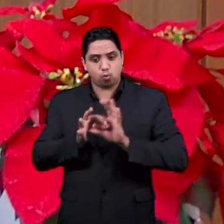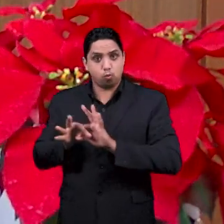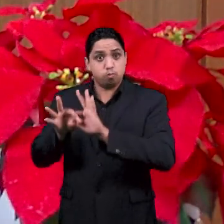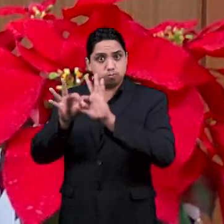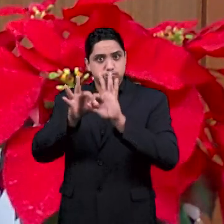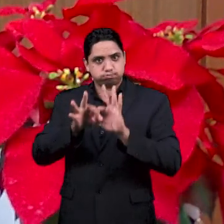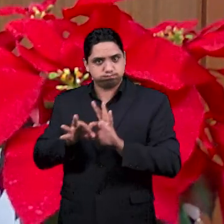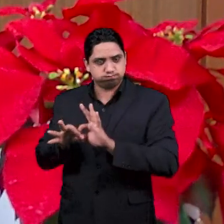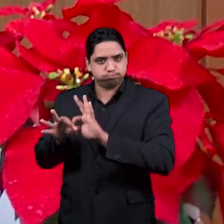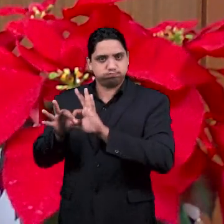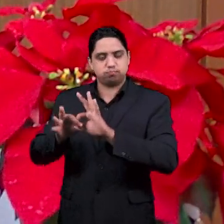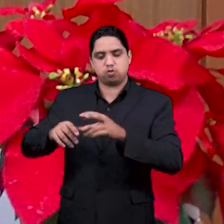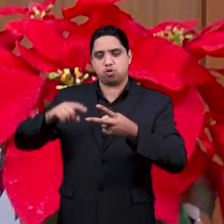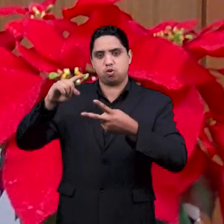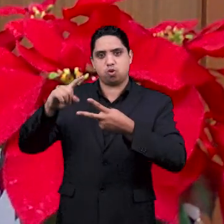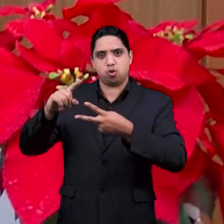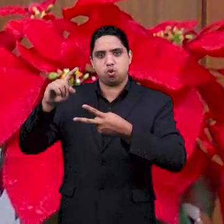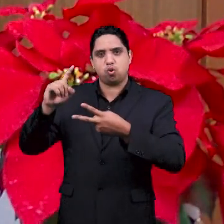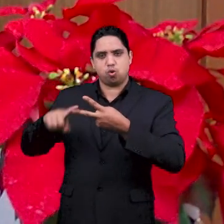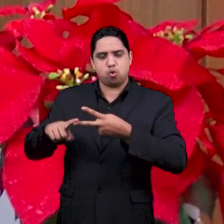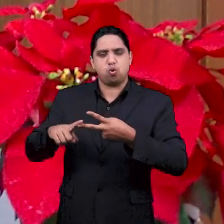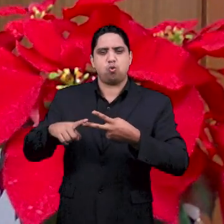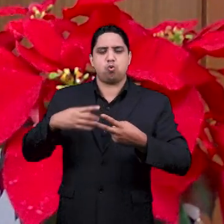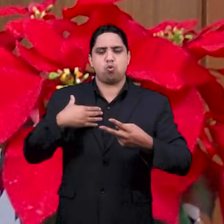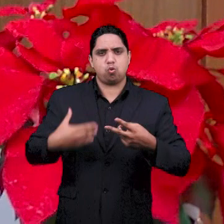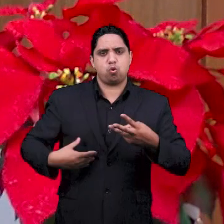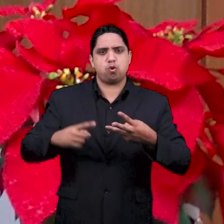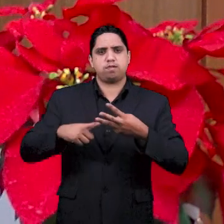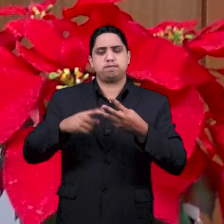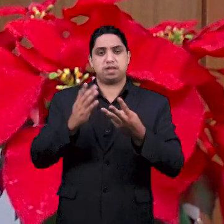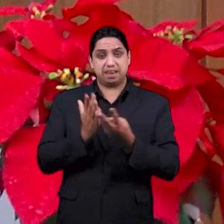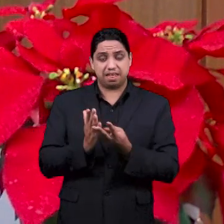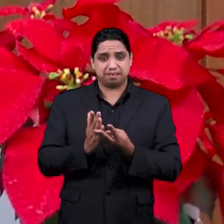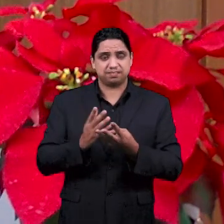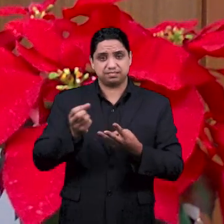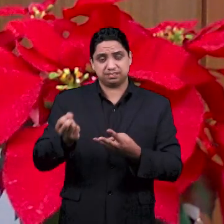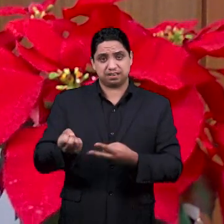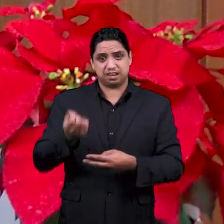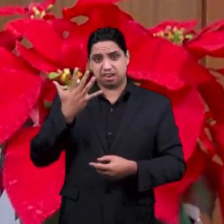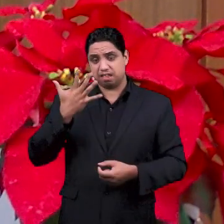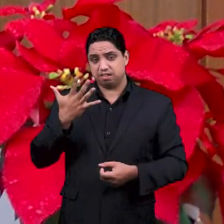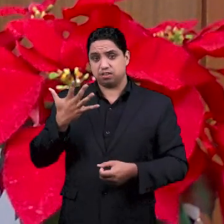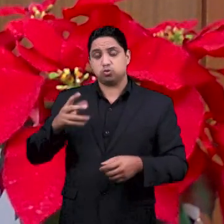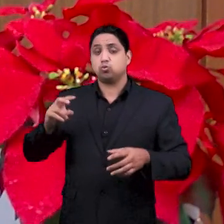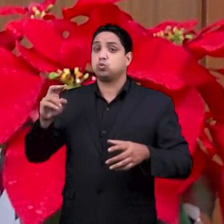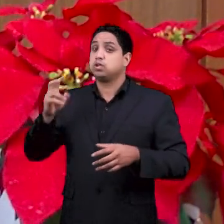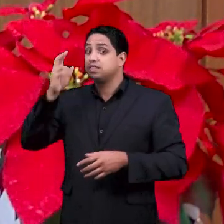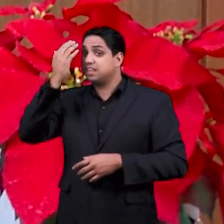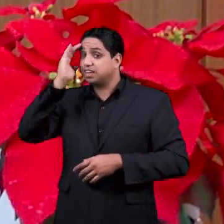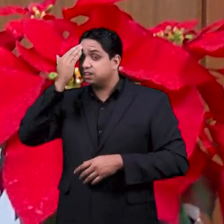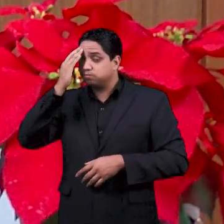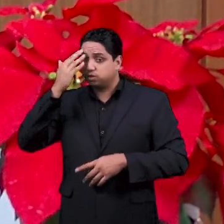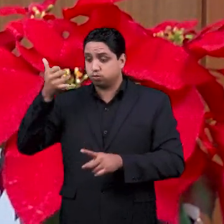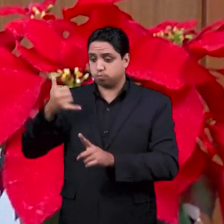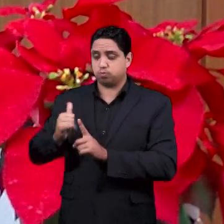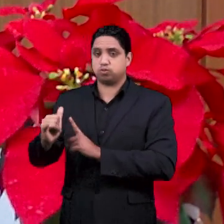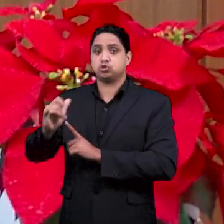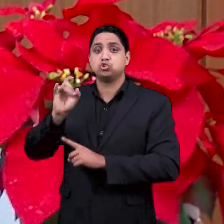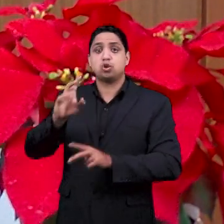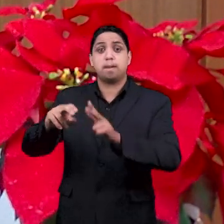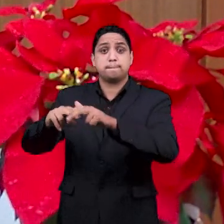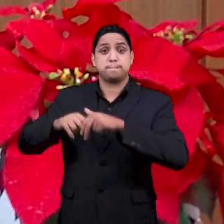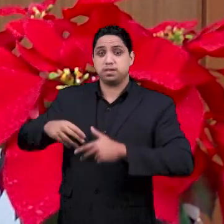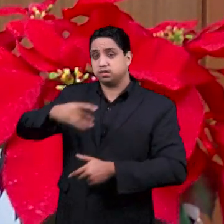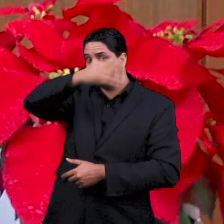видим общение, тело, открытое слово в понимании пророческим. Это